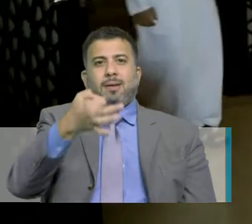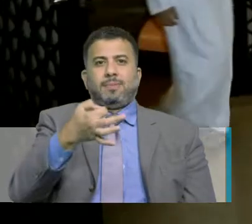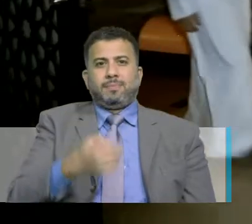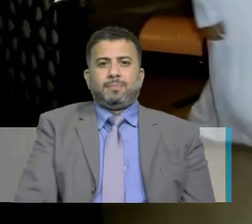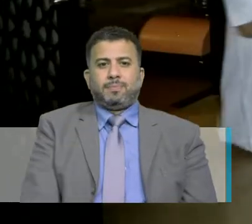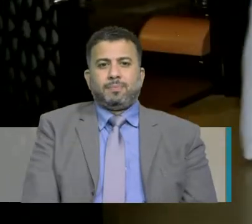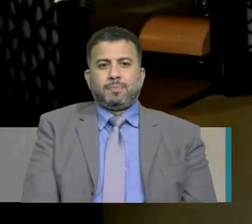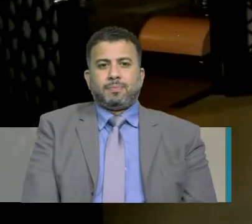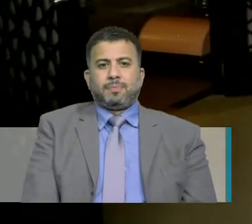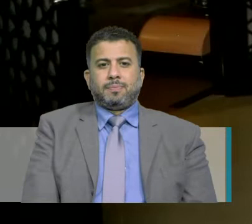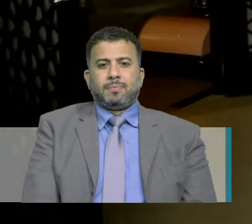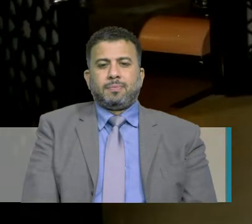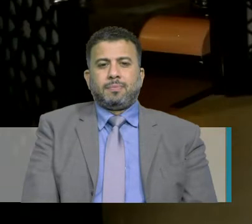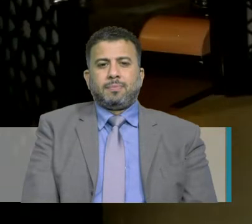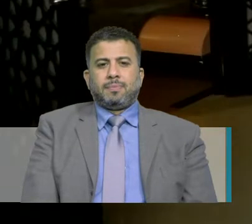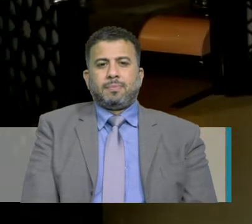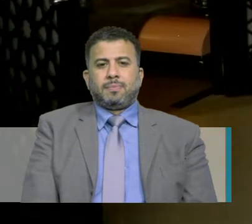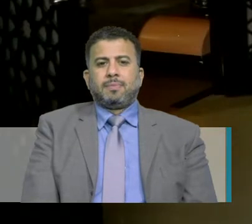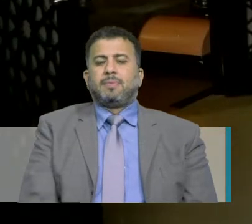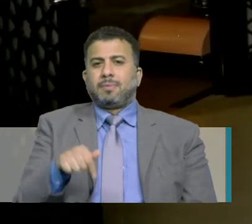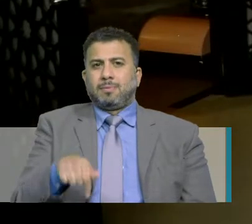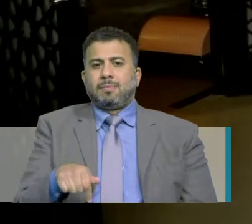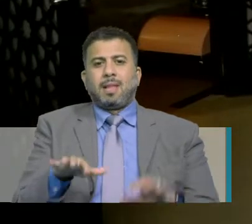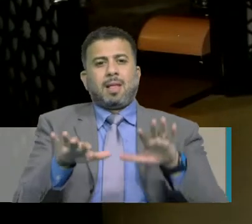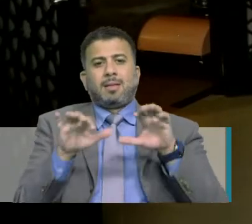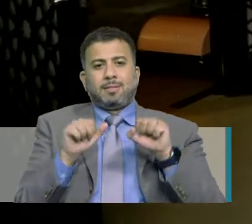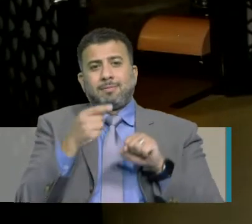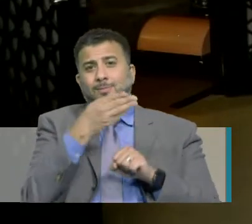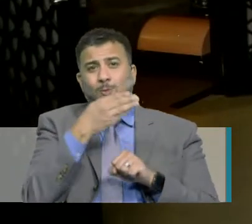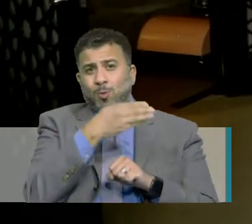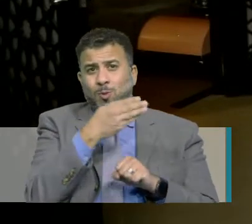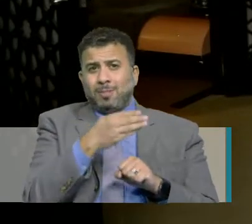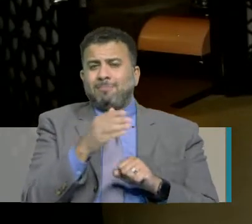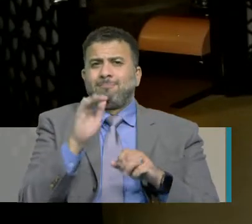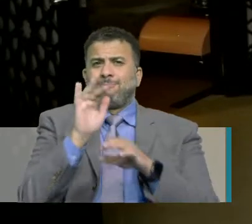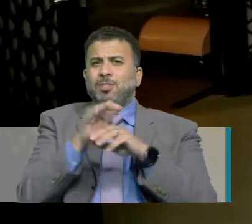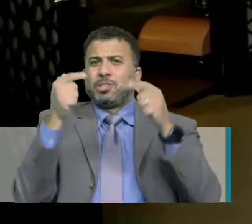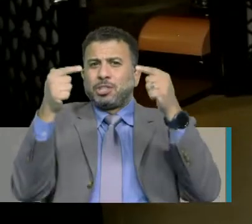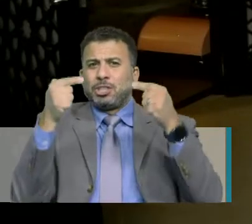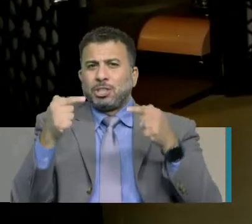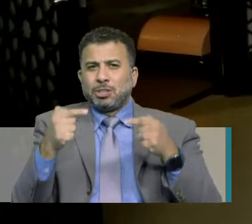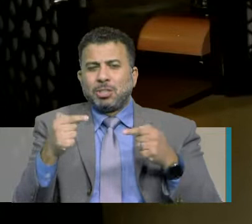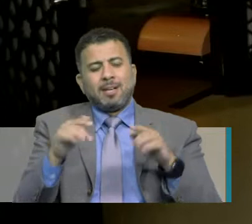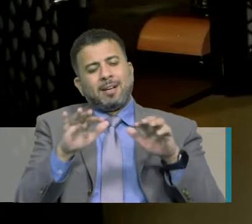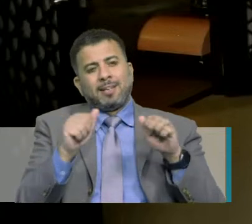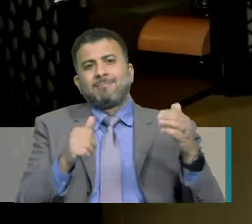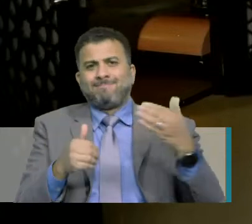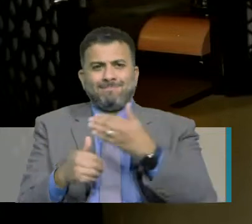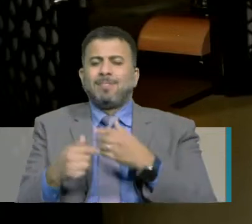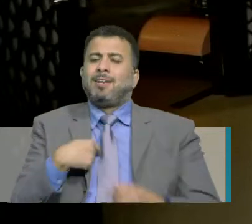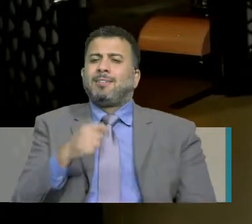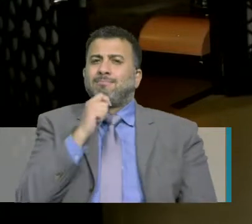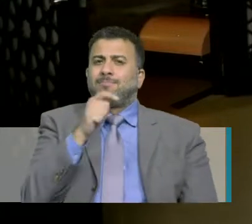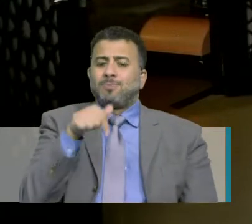وكانت لحظة. نغادر هذه القاعة التي احتضنت هذه الأمسية الشعرية، لكننا نعود إليها من جديد